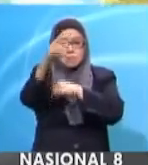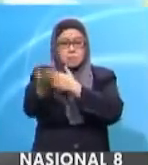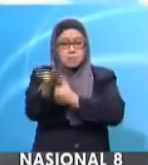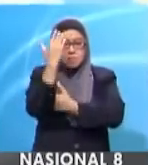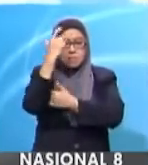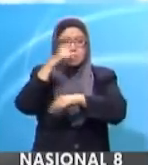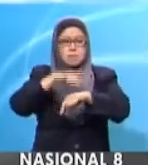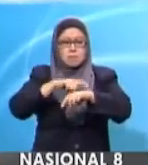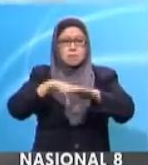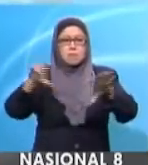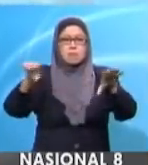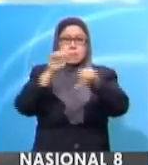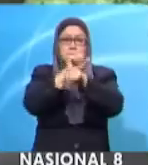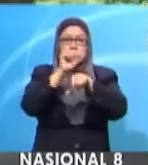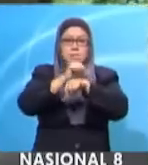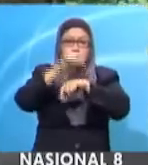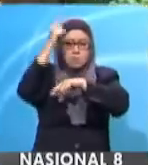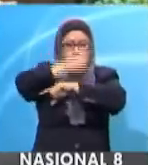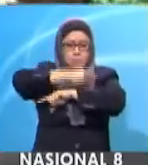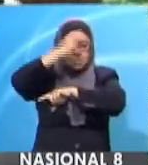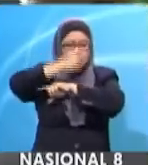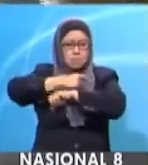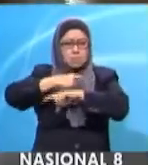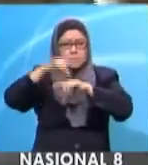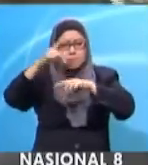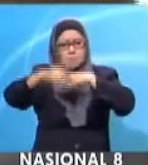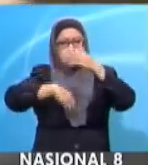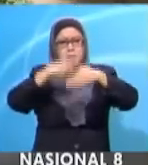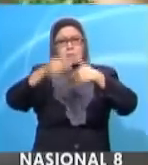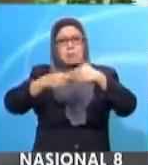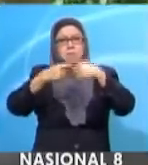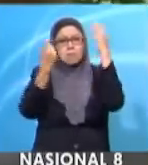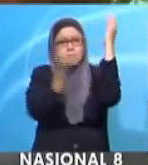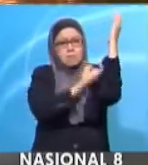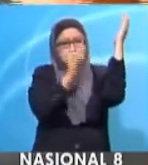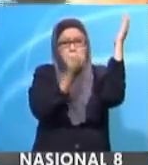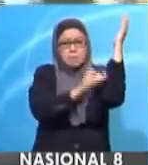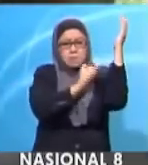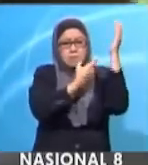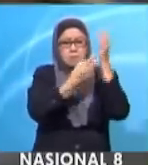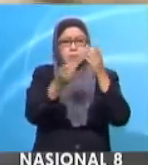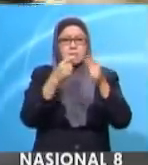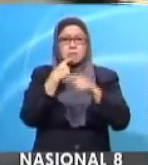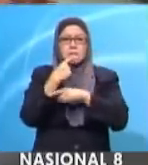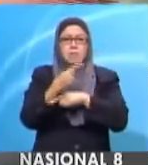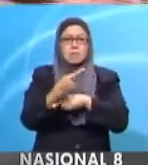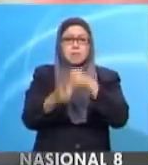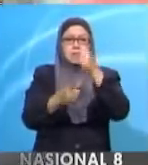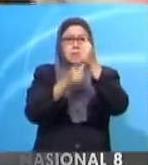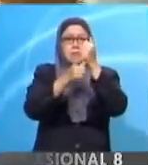kerja-kerja harian memproses kayu getah di kawasan tersebut timbalan pengarah jabatan imigresen